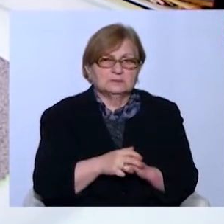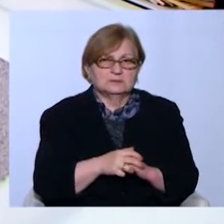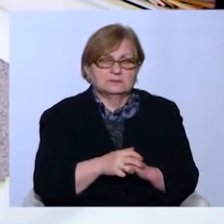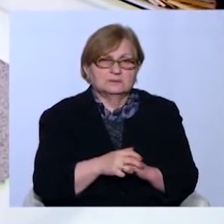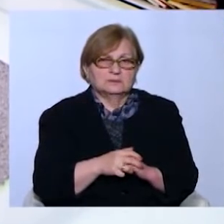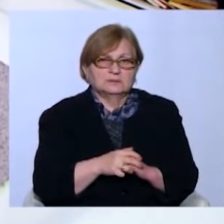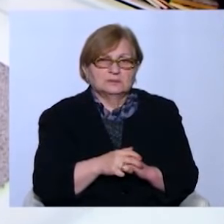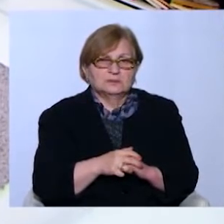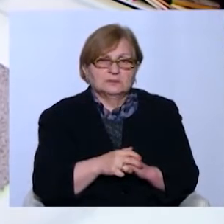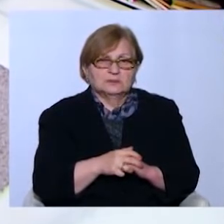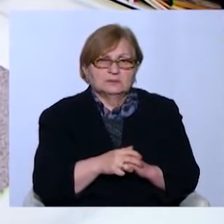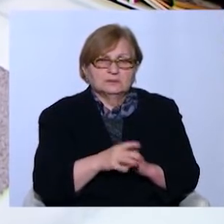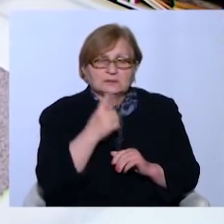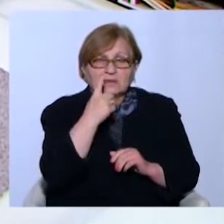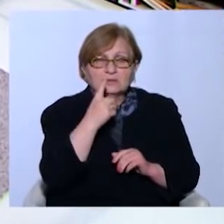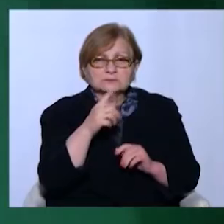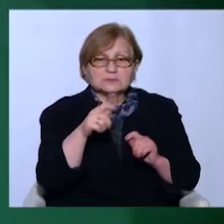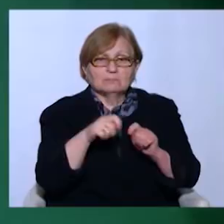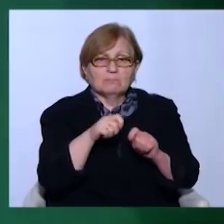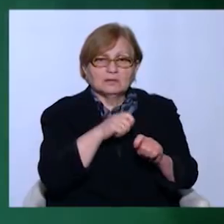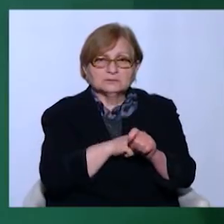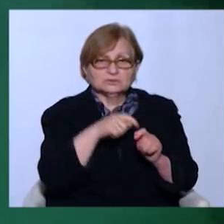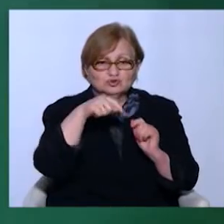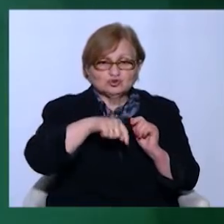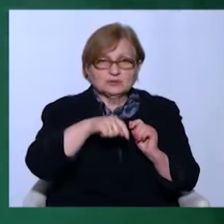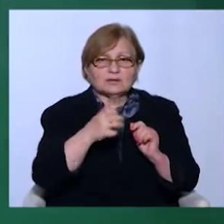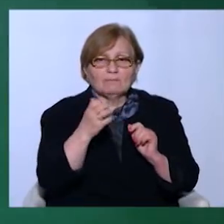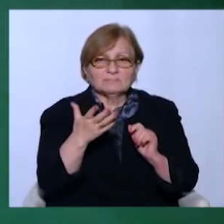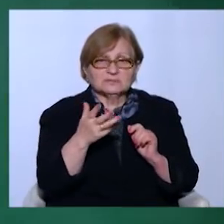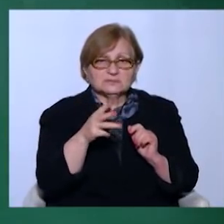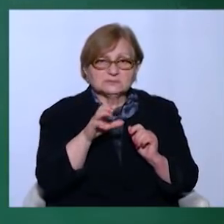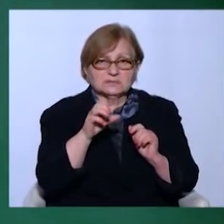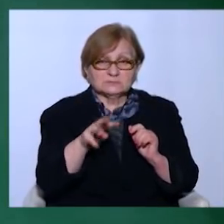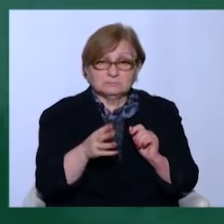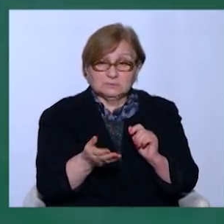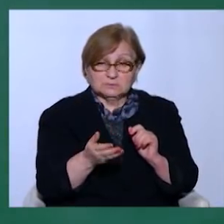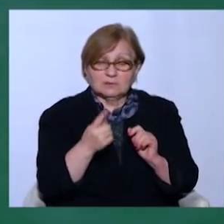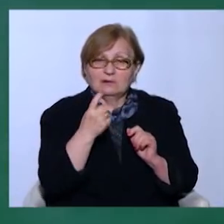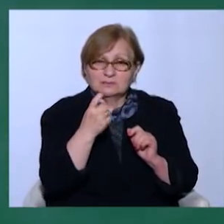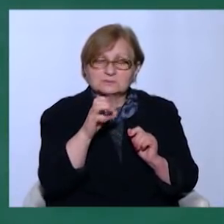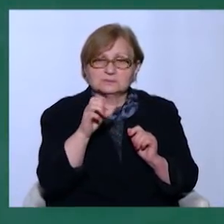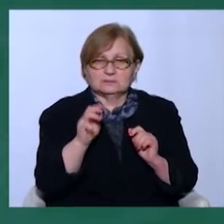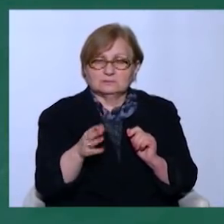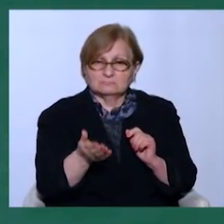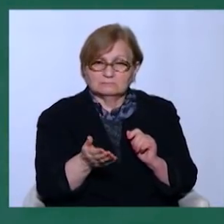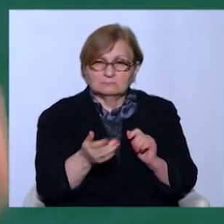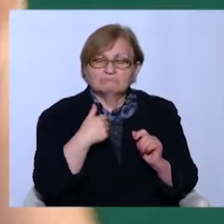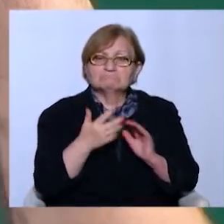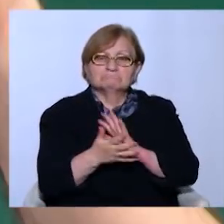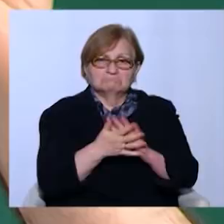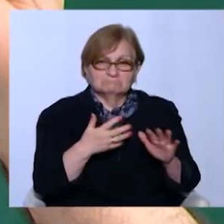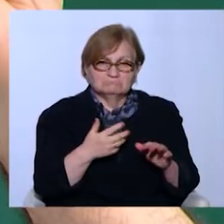რომ ვიყავი, რომ 1 მეტრი ეს არის 100 სანტიმეტრი. მივხვდი